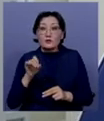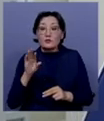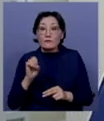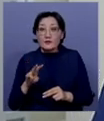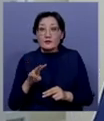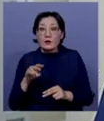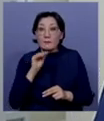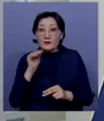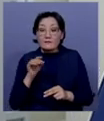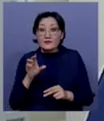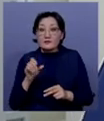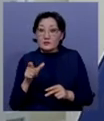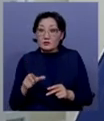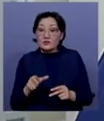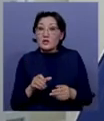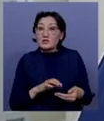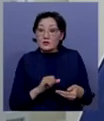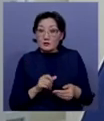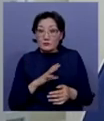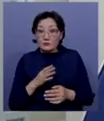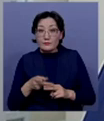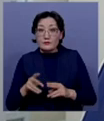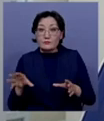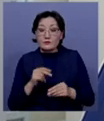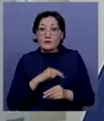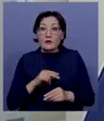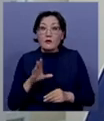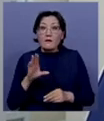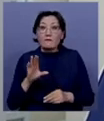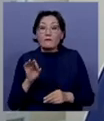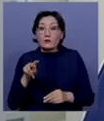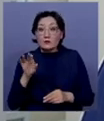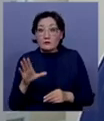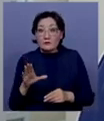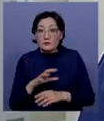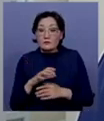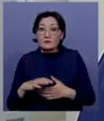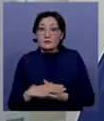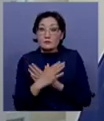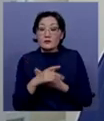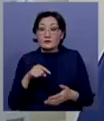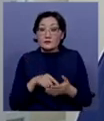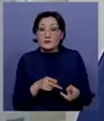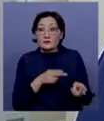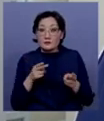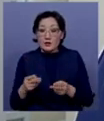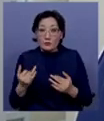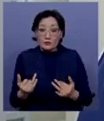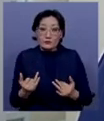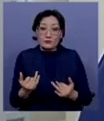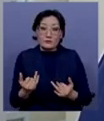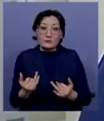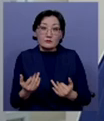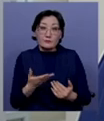шақырған болатынбыз. Және біздің коллегамыз Волков Иван Викторович Санкт-Петербург қаласынан келді. Бүгіндікке